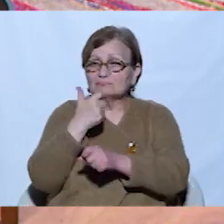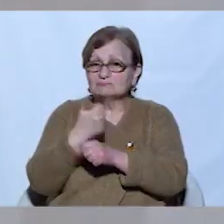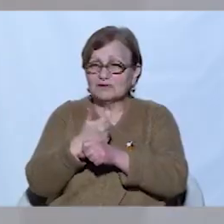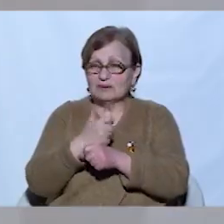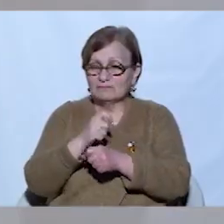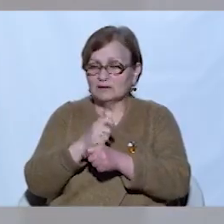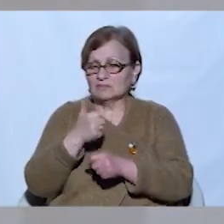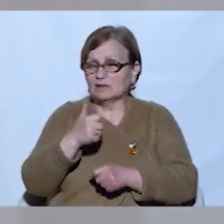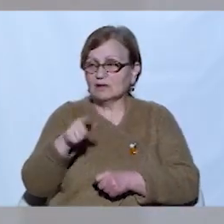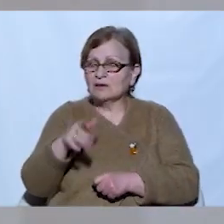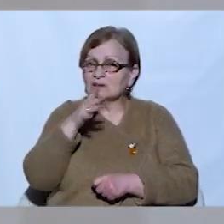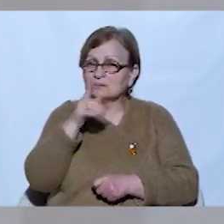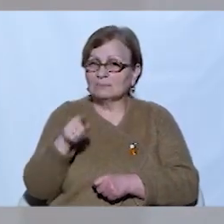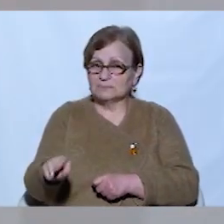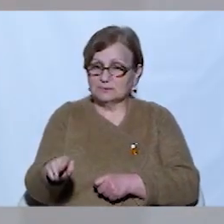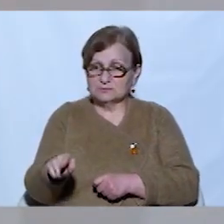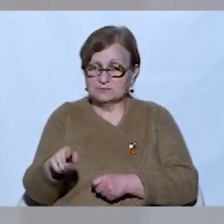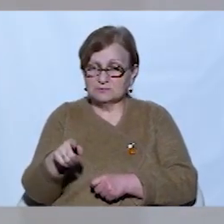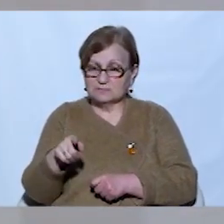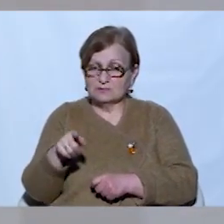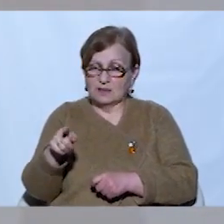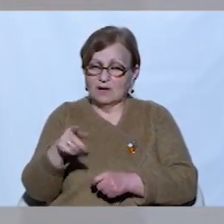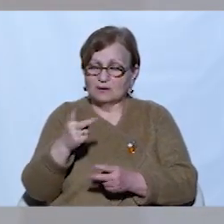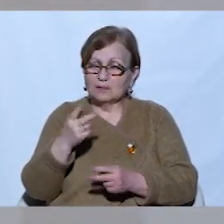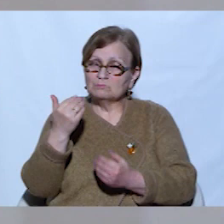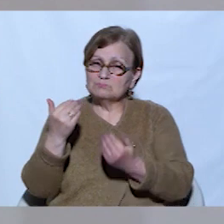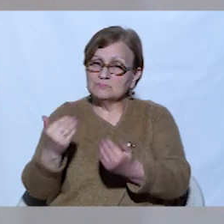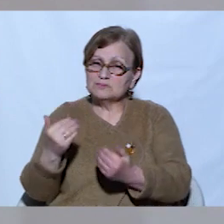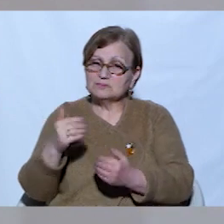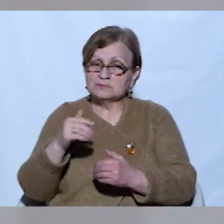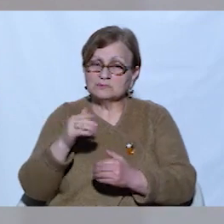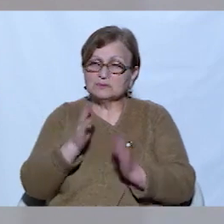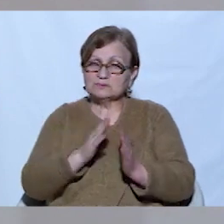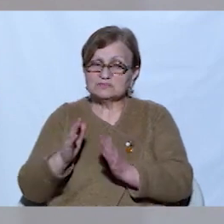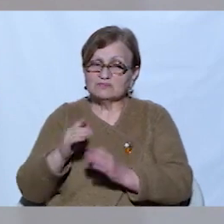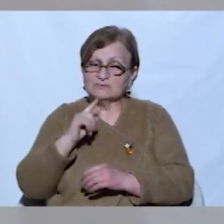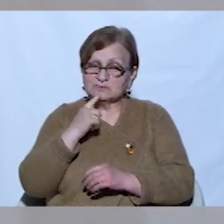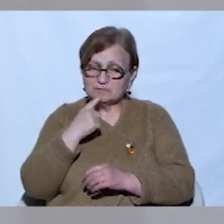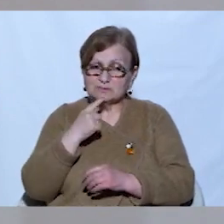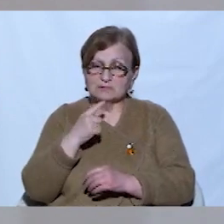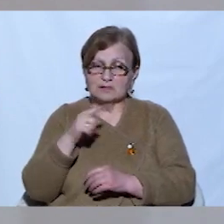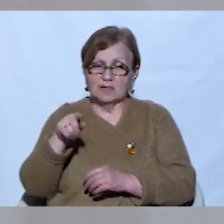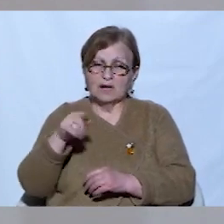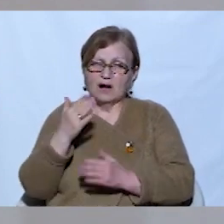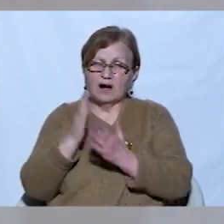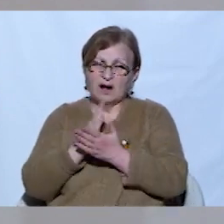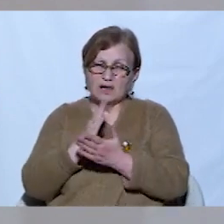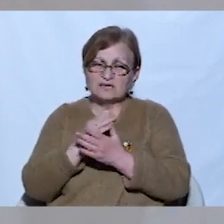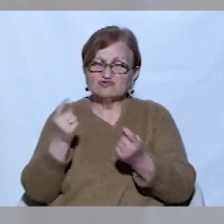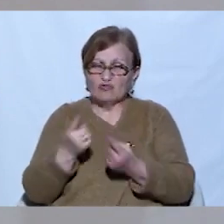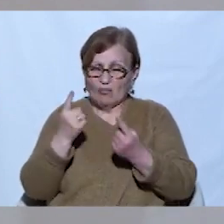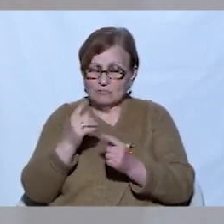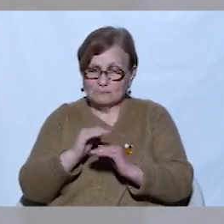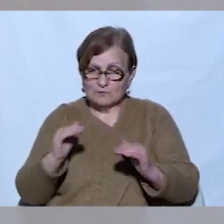და გააჩნია ბავშვის დიაგნოზს. კარგი იქნება ისიც, რომ განმარტოთ, რომ ქცევითი სირთულეებს ახორცელებენ როგორც ტიპიური განვითარების მქონე ბავშვები,